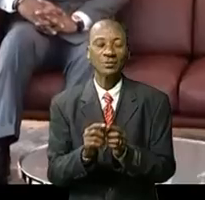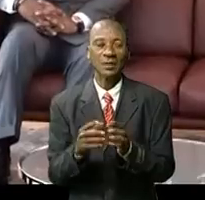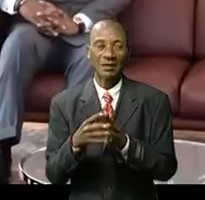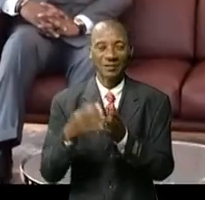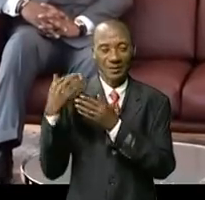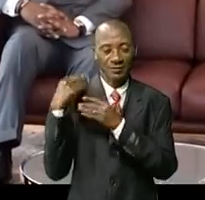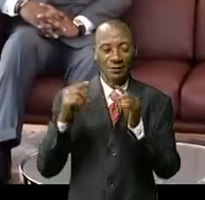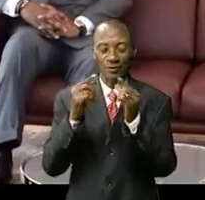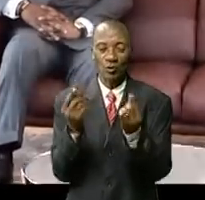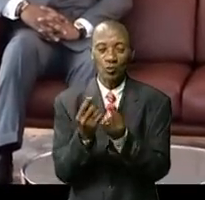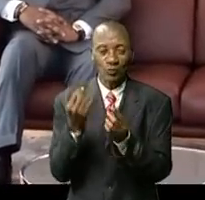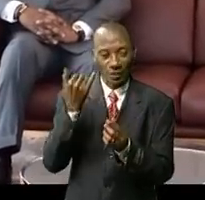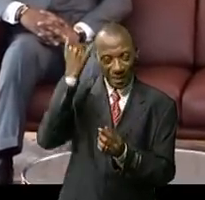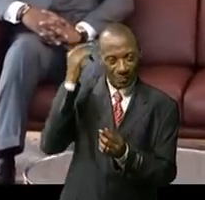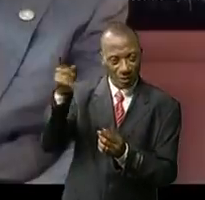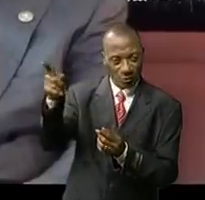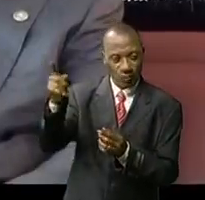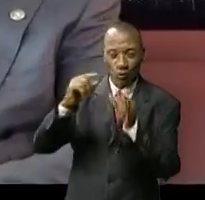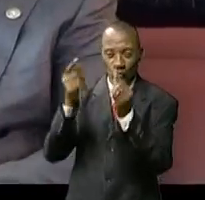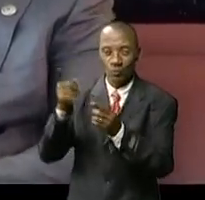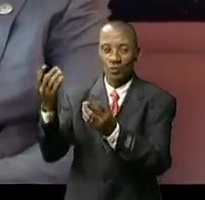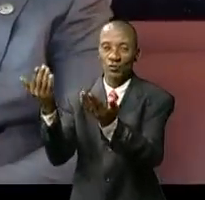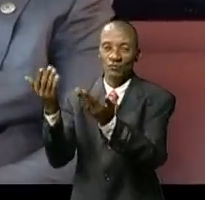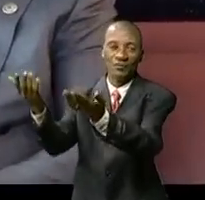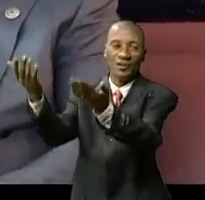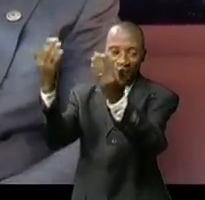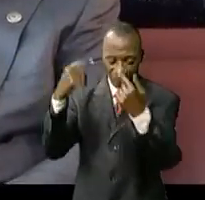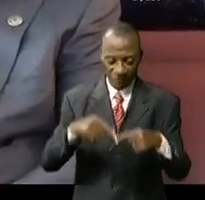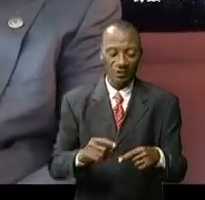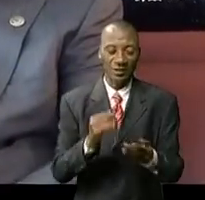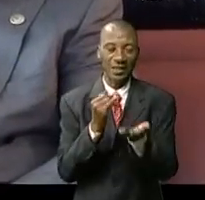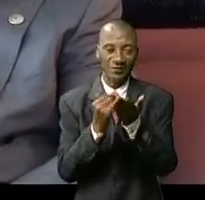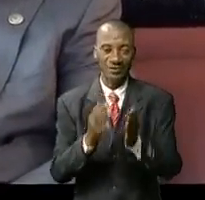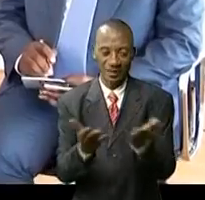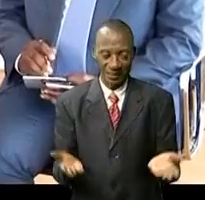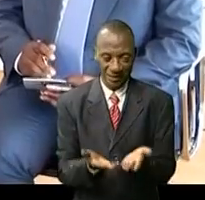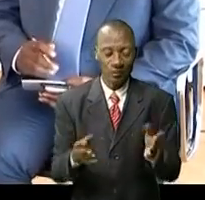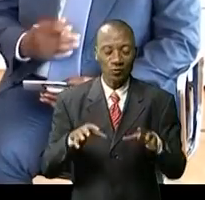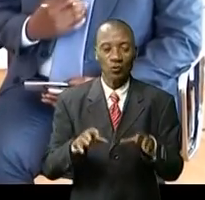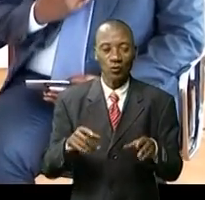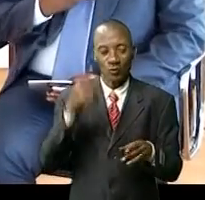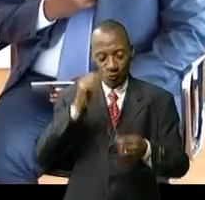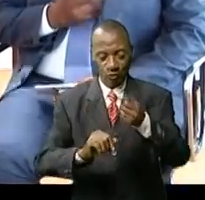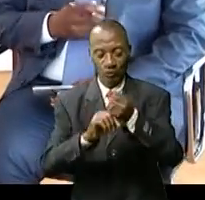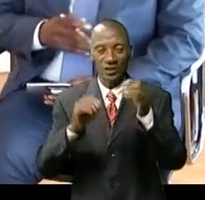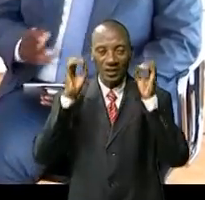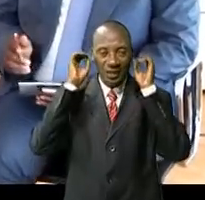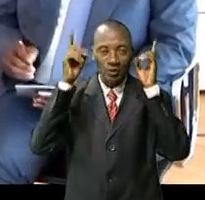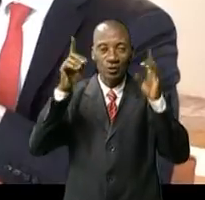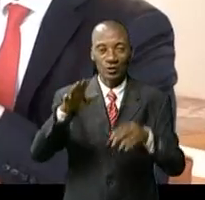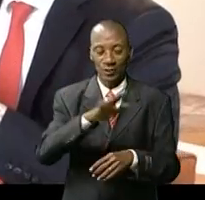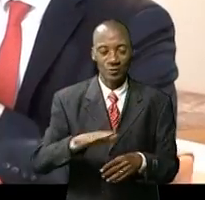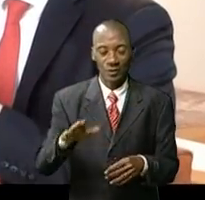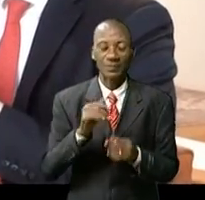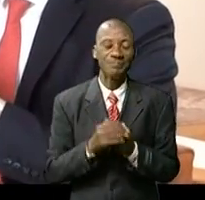Veridos, désireux d'investir en République démocratique du Congo dans les secteurs de l'éducation nationale. Présent au cours de cette entrevue,